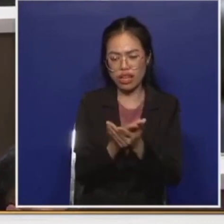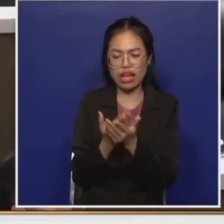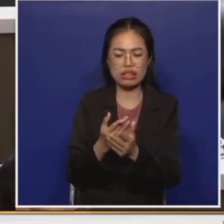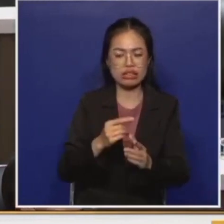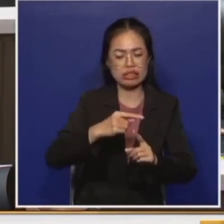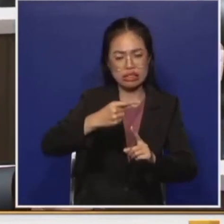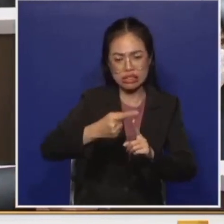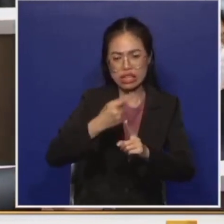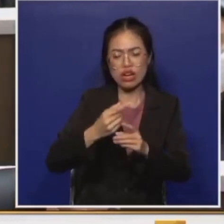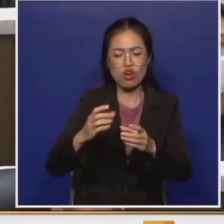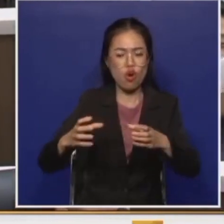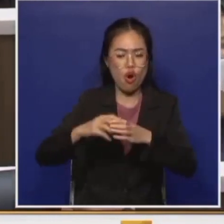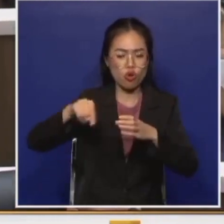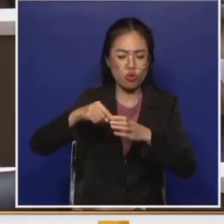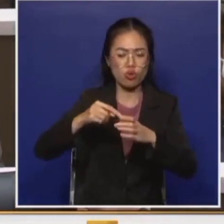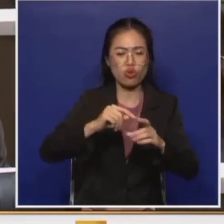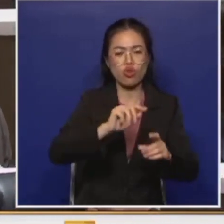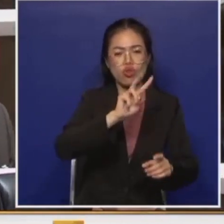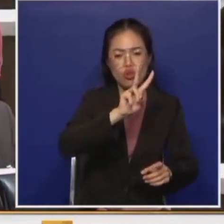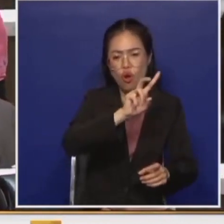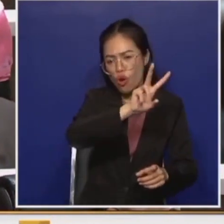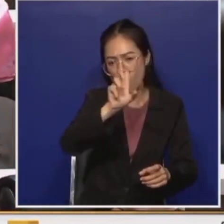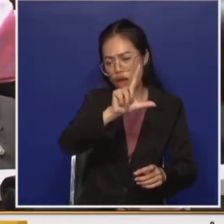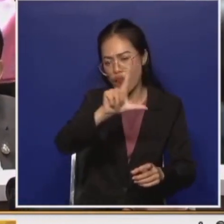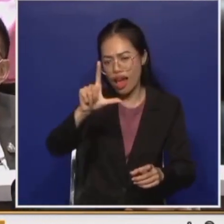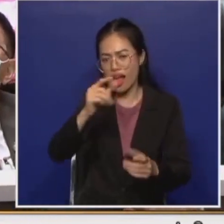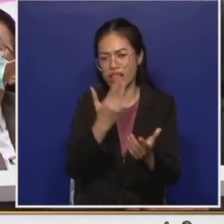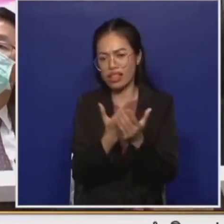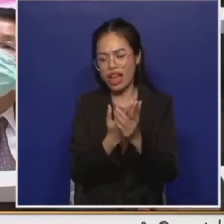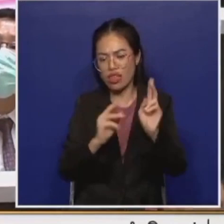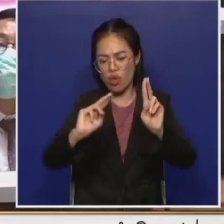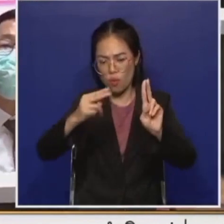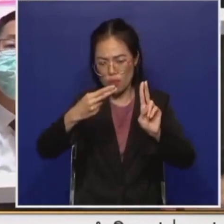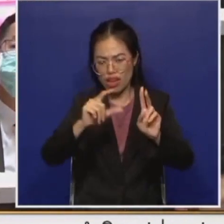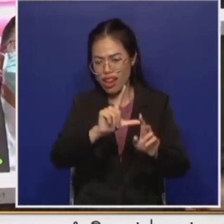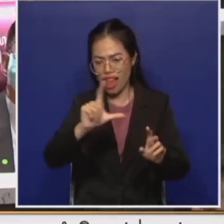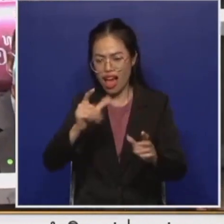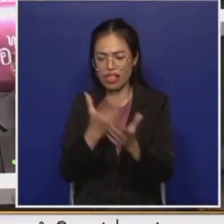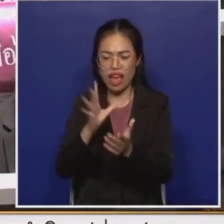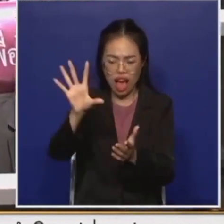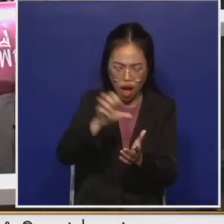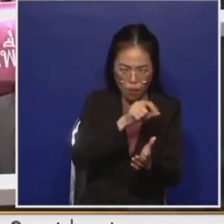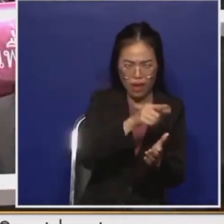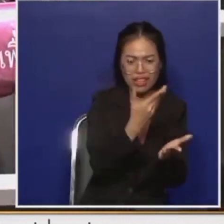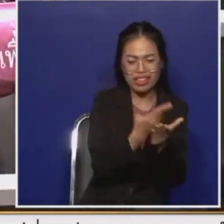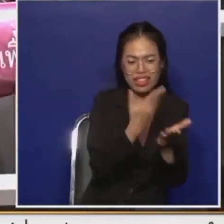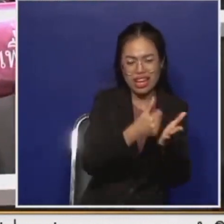มาณ12 ปี 2 โืนกวาล้านท่านเอาไปแล้เอาเงินนี้พ Boska